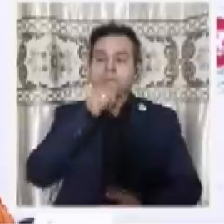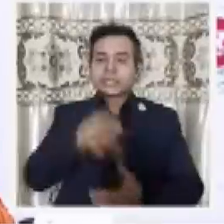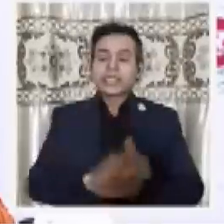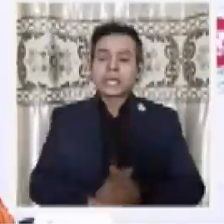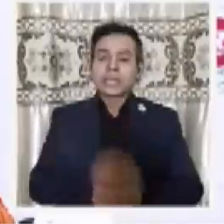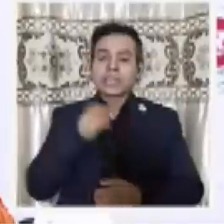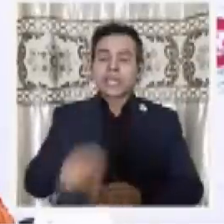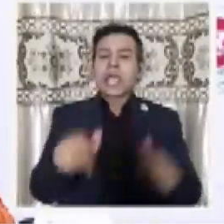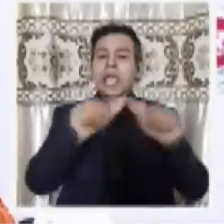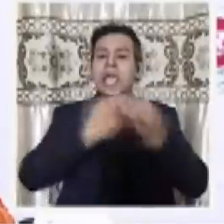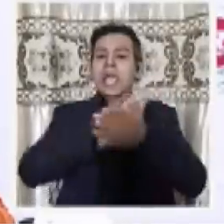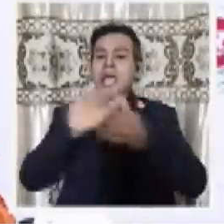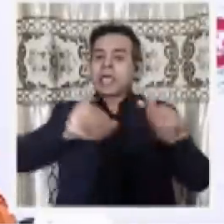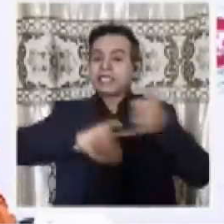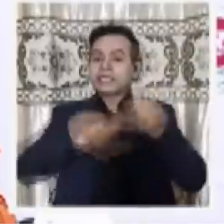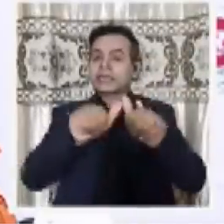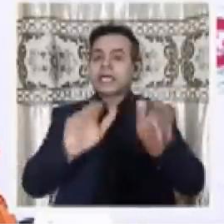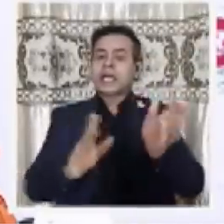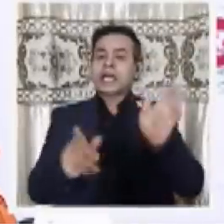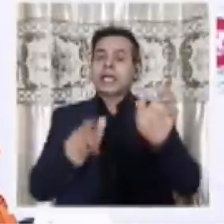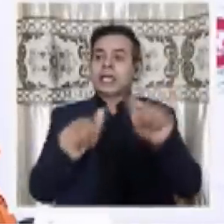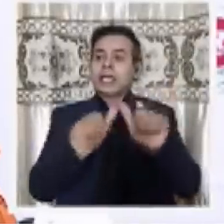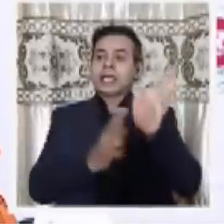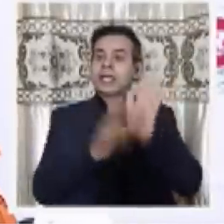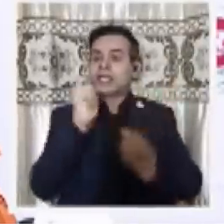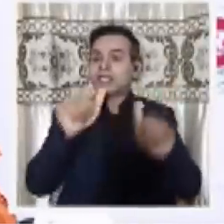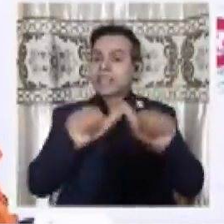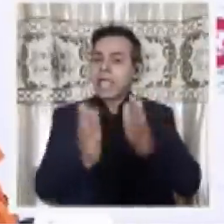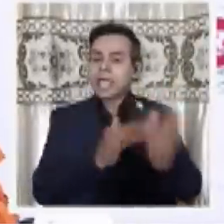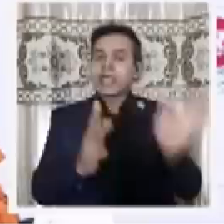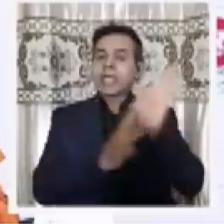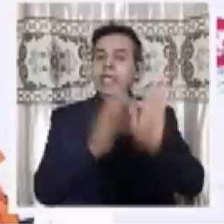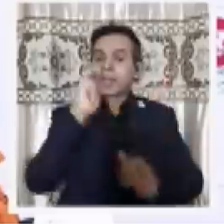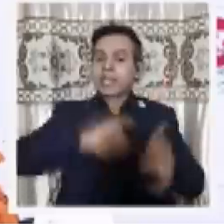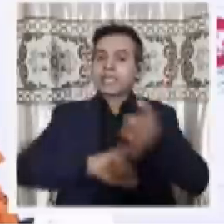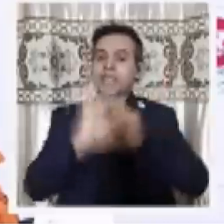আজকে পরীক্ষাগার আরও একটি সংযোজিত হয়েছে, বেসরকারি পরীক্ষাগার।